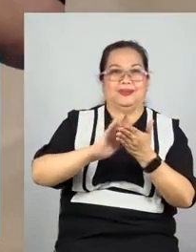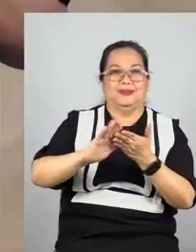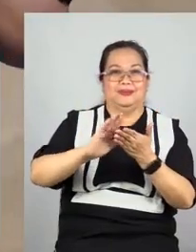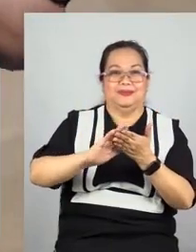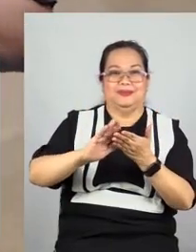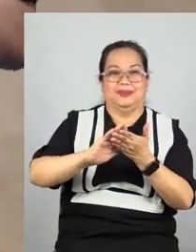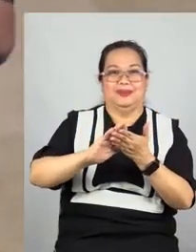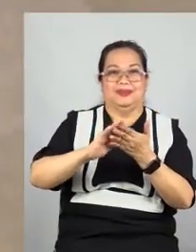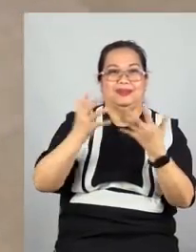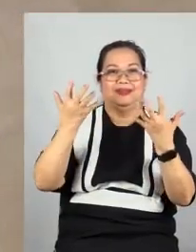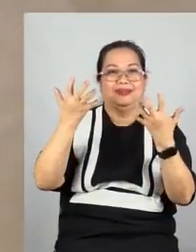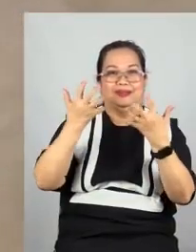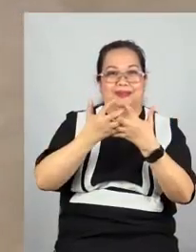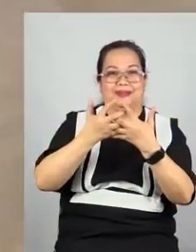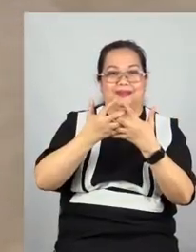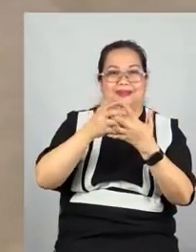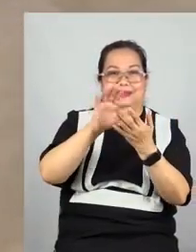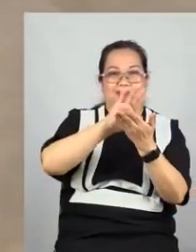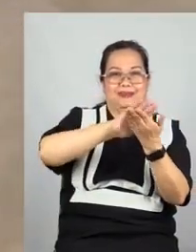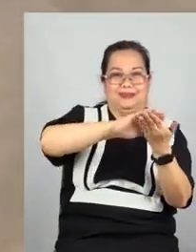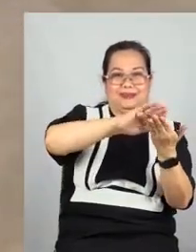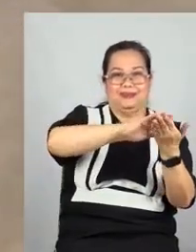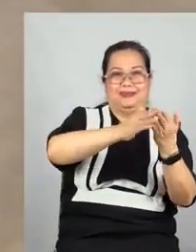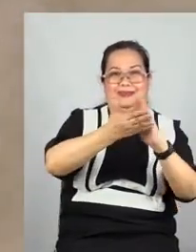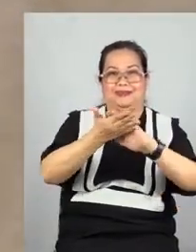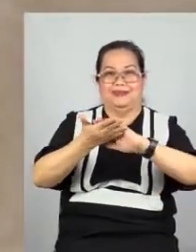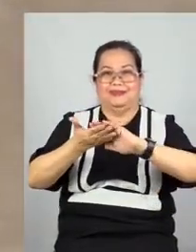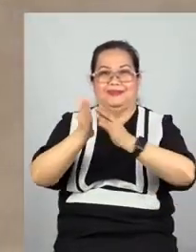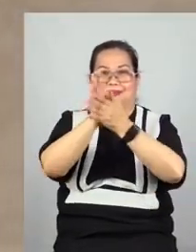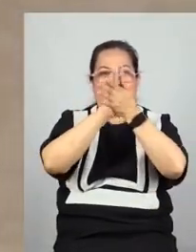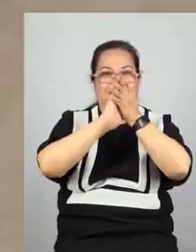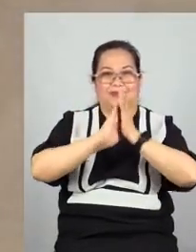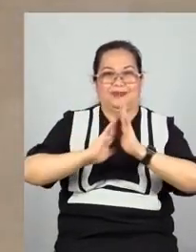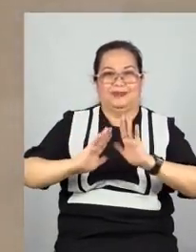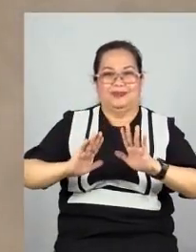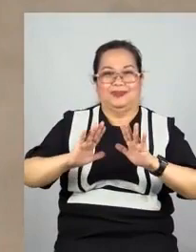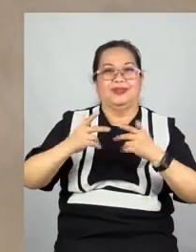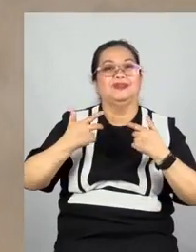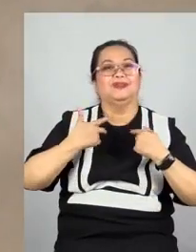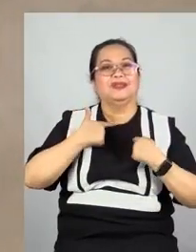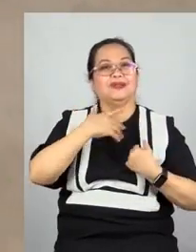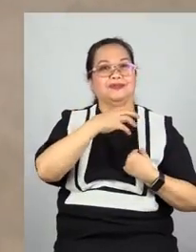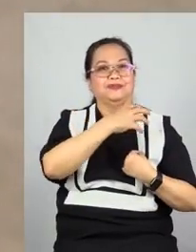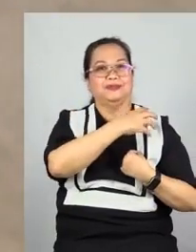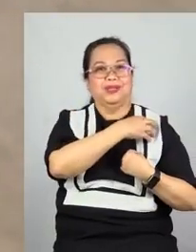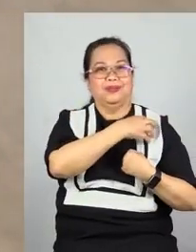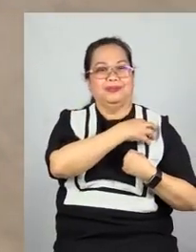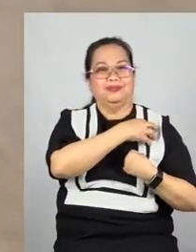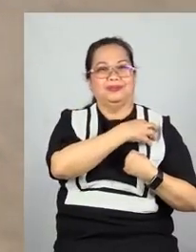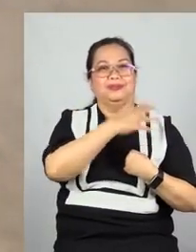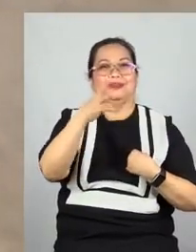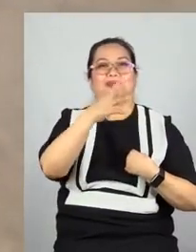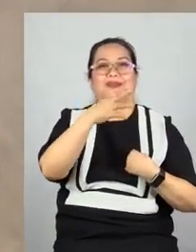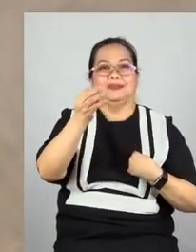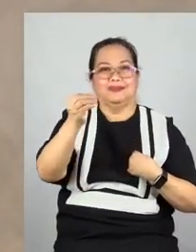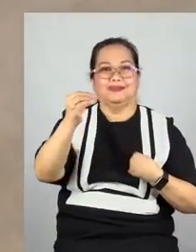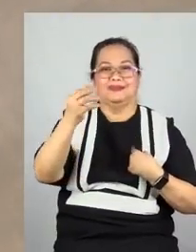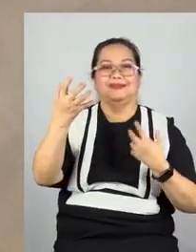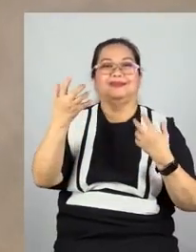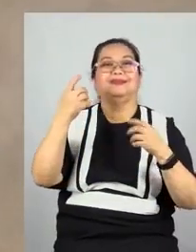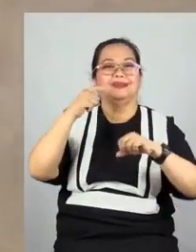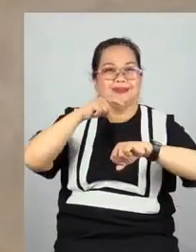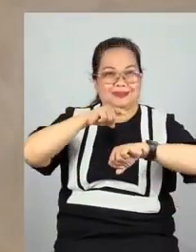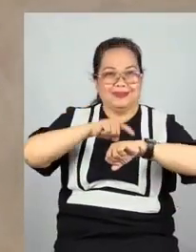magkaroon ng pagkakaisa, o di kaya ay magkaroon kayo ng kapangyarihan at ng